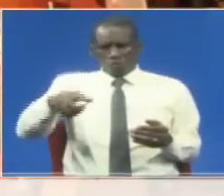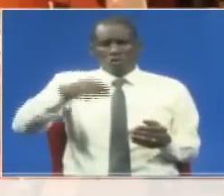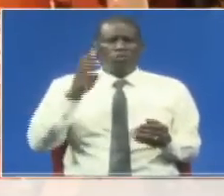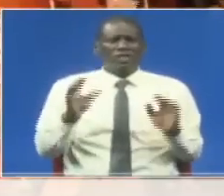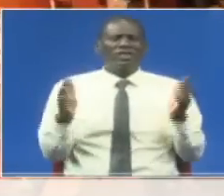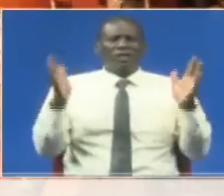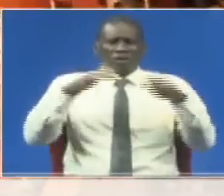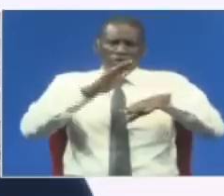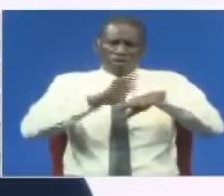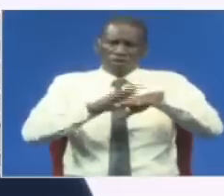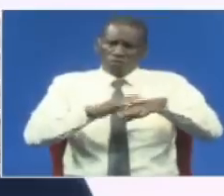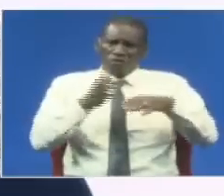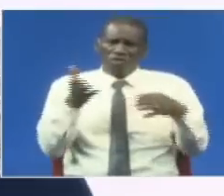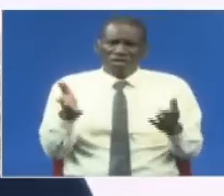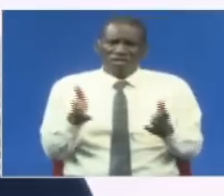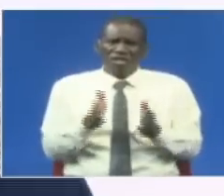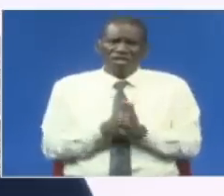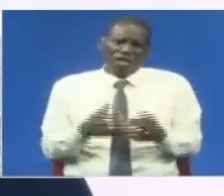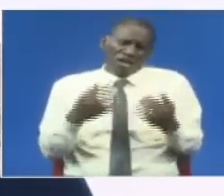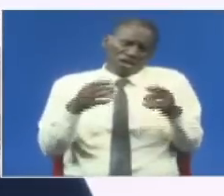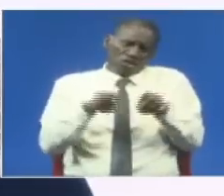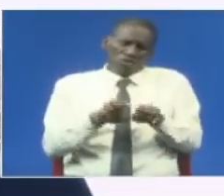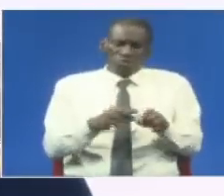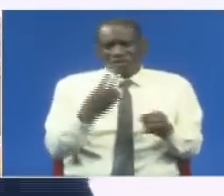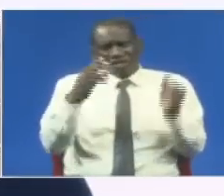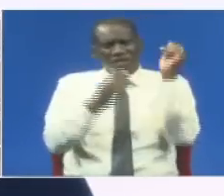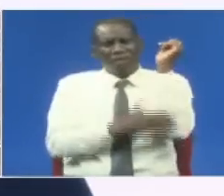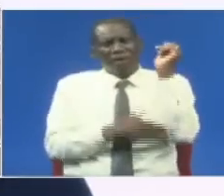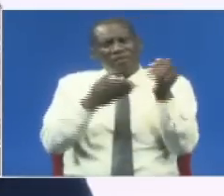good, we shall see the bad.